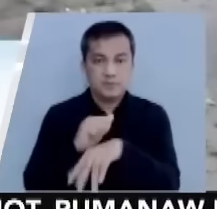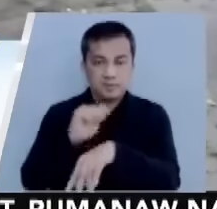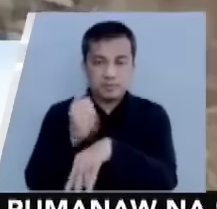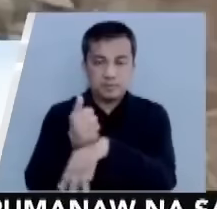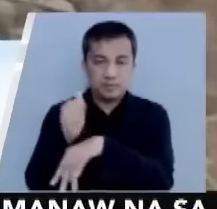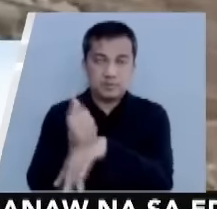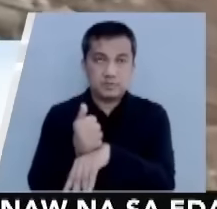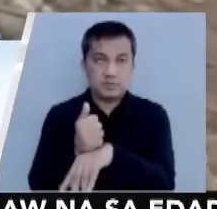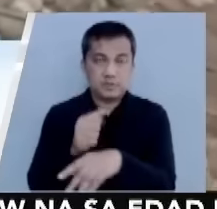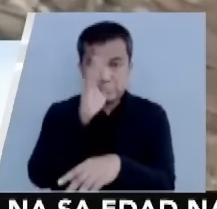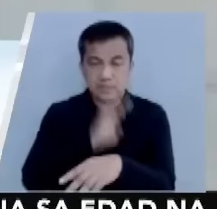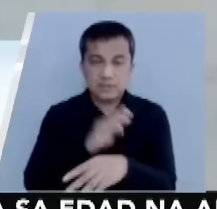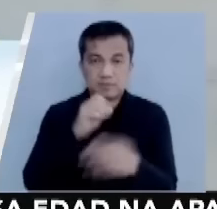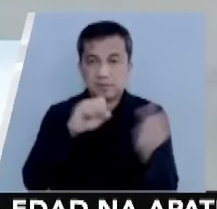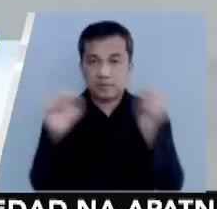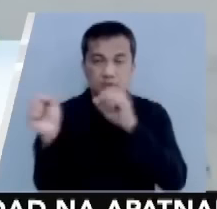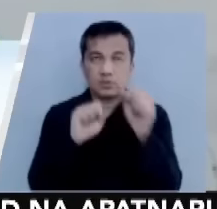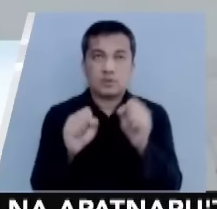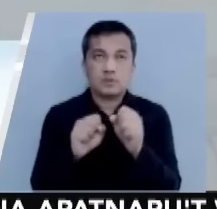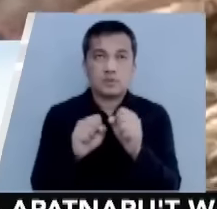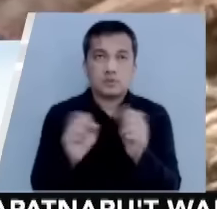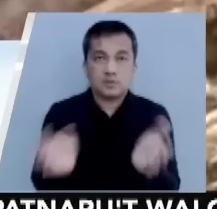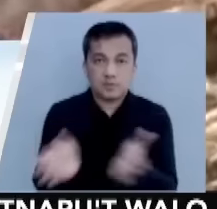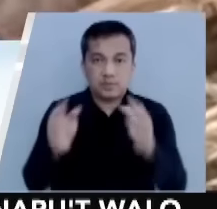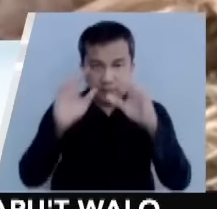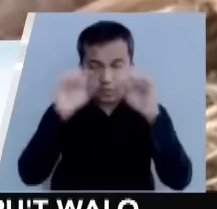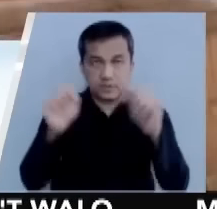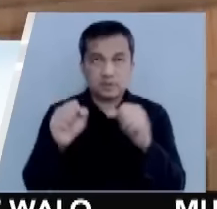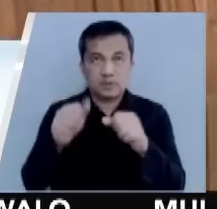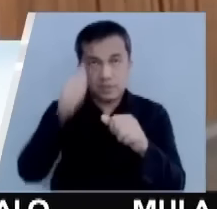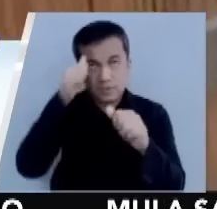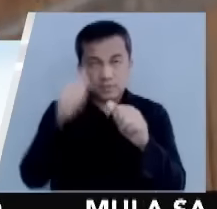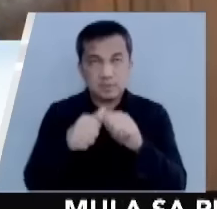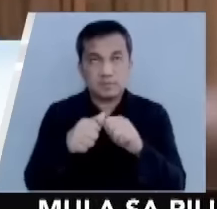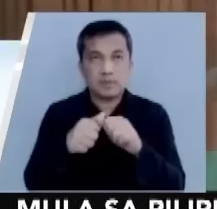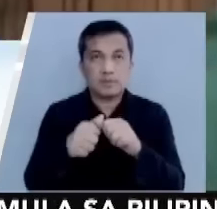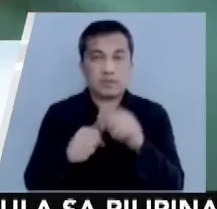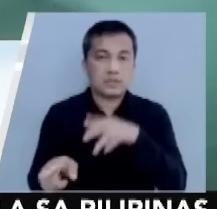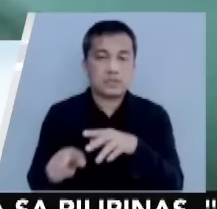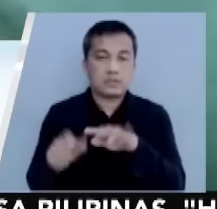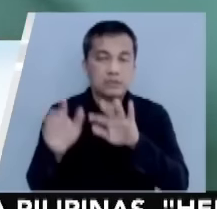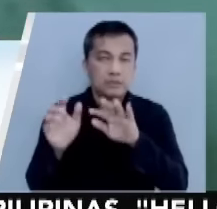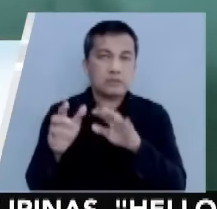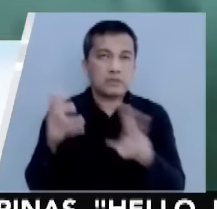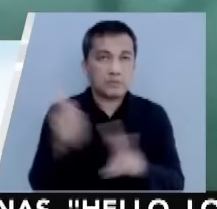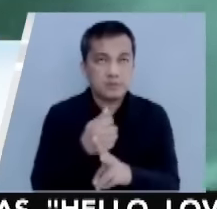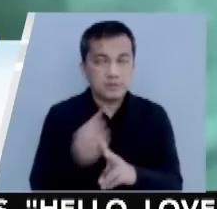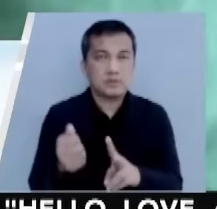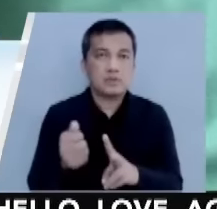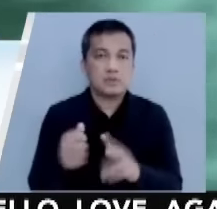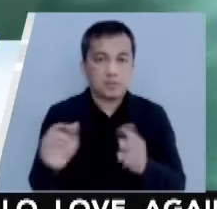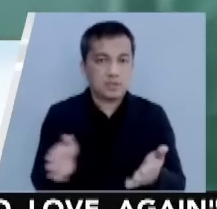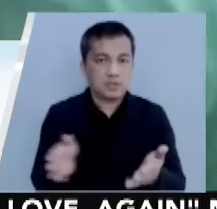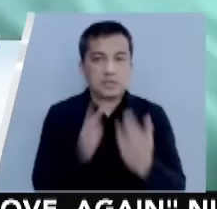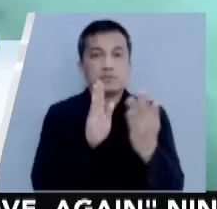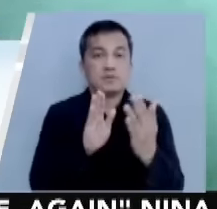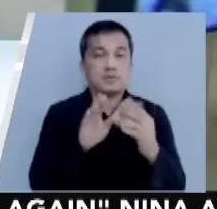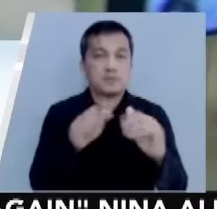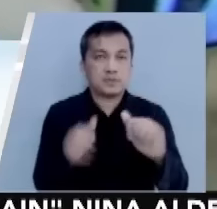bagyo. Paghimok ng Pangulo, alalahanin ang mga nasalanta na humaharap sa matinding pagsubok kung kailan pa naman